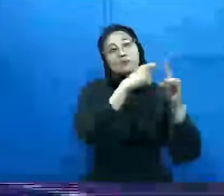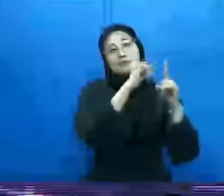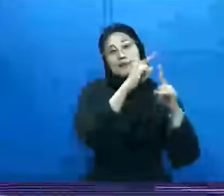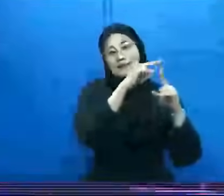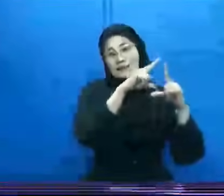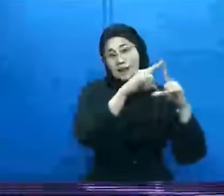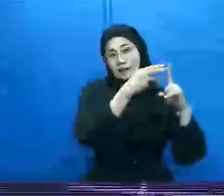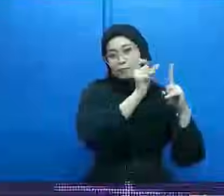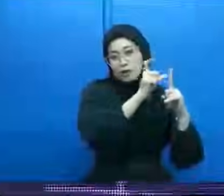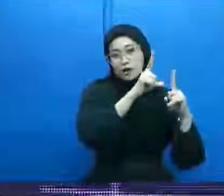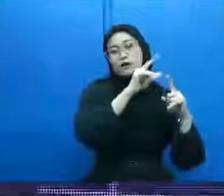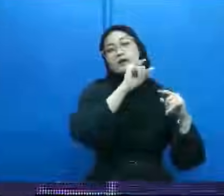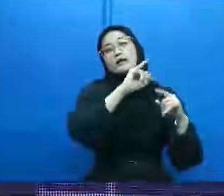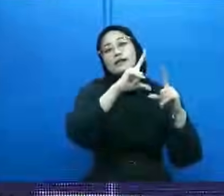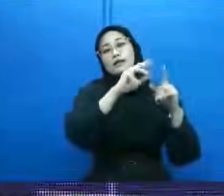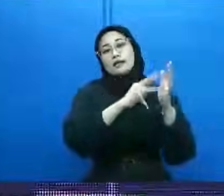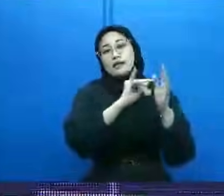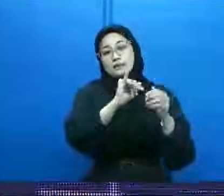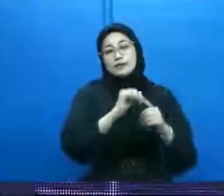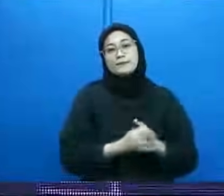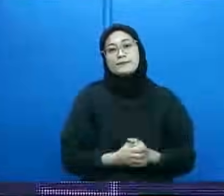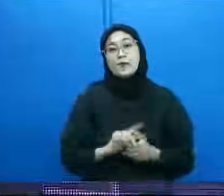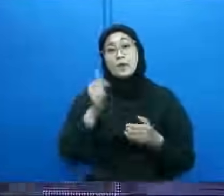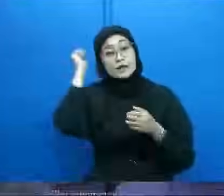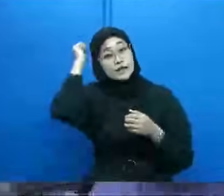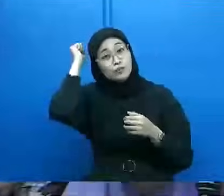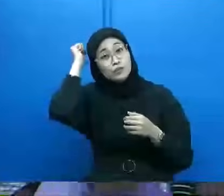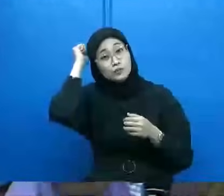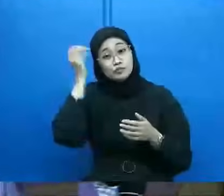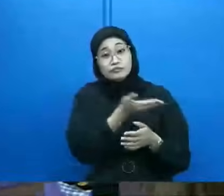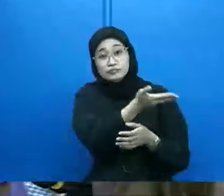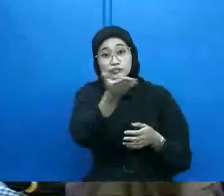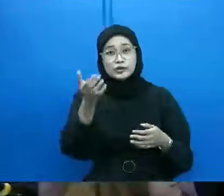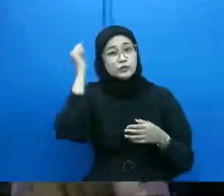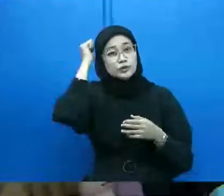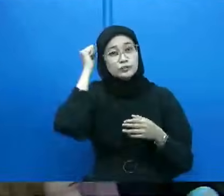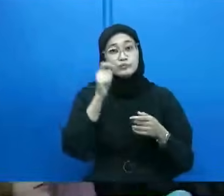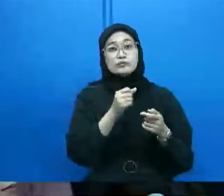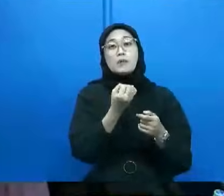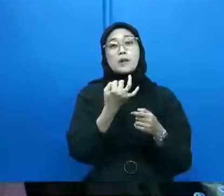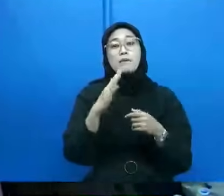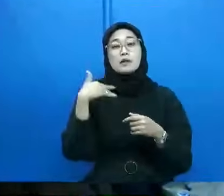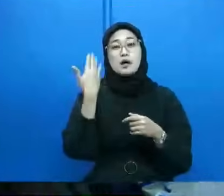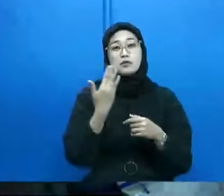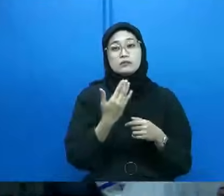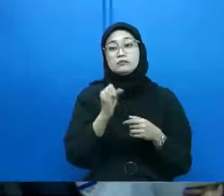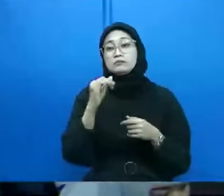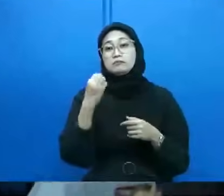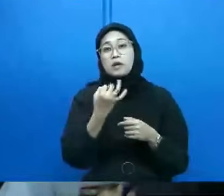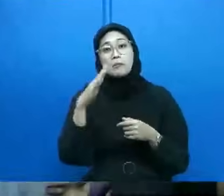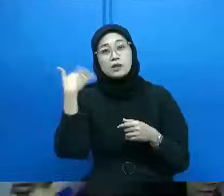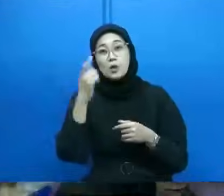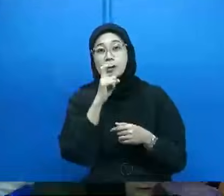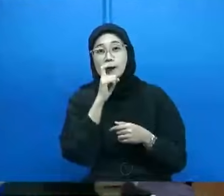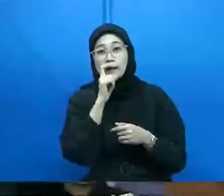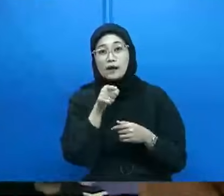Usrah. Berapa tahun Anda jadi ibu? Berapa tahun Anda jadi seorang anak? Berapa tahun Anda jadi seorang ayah? Pernahkah